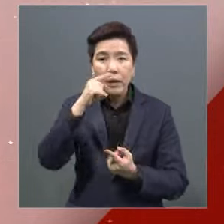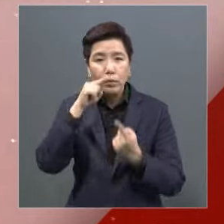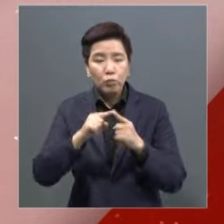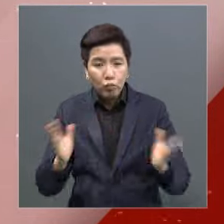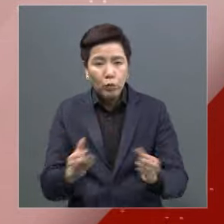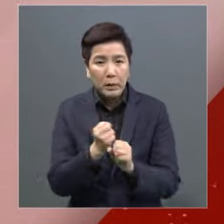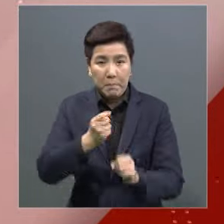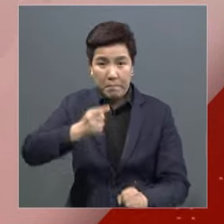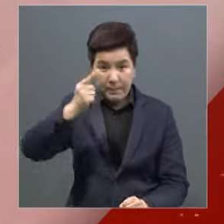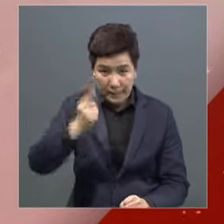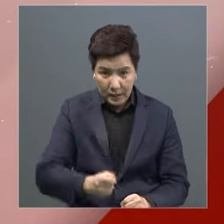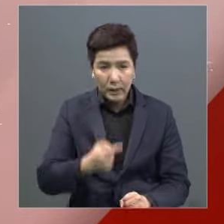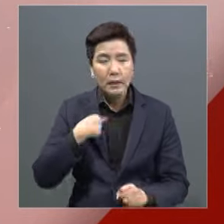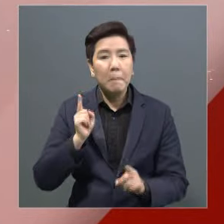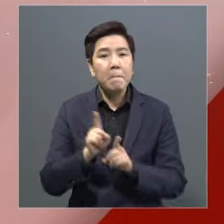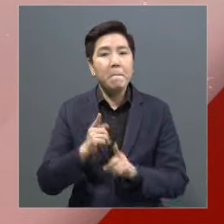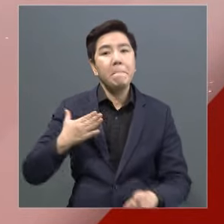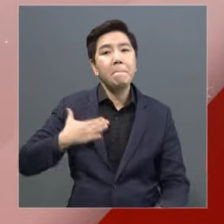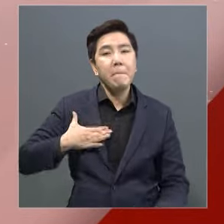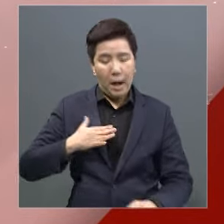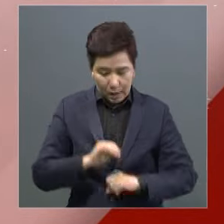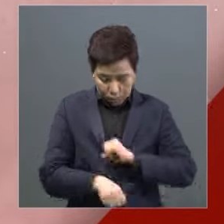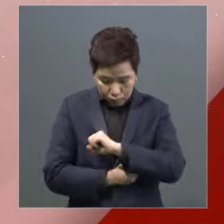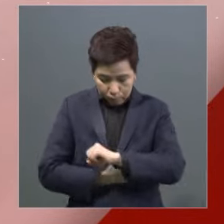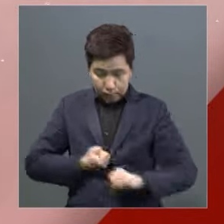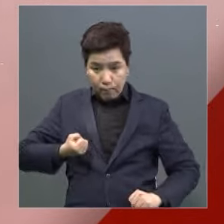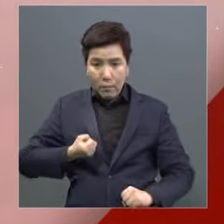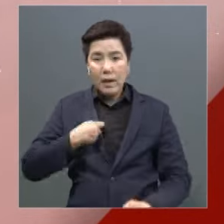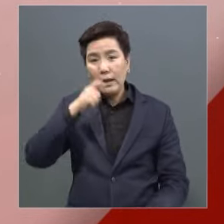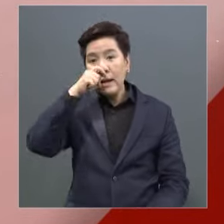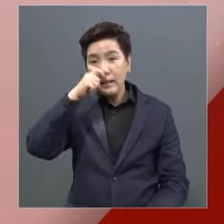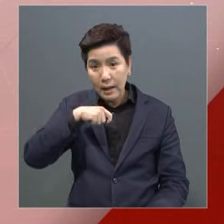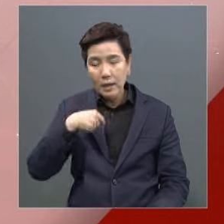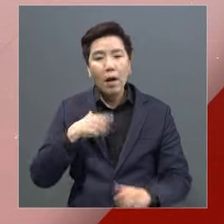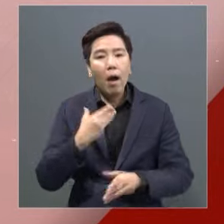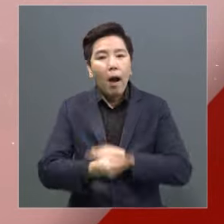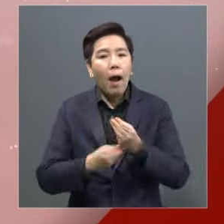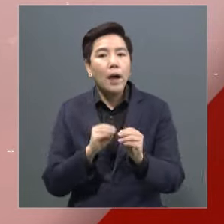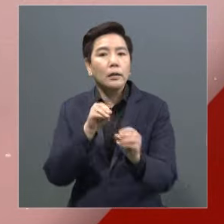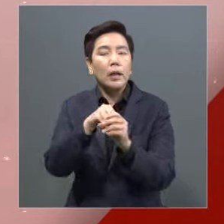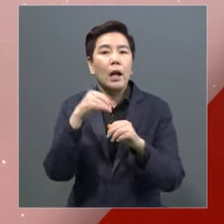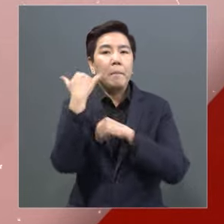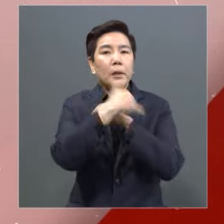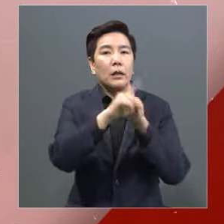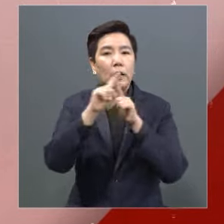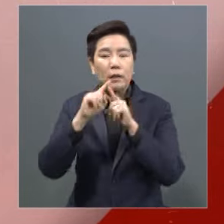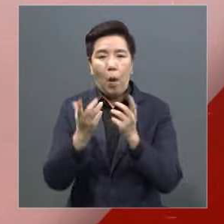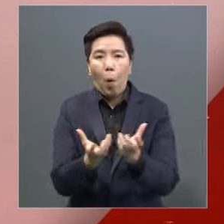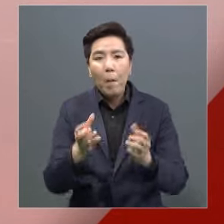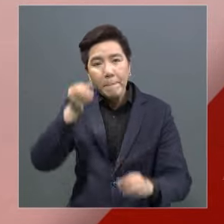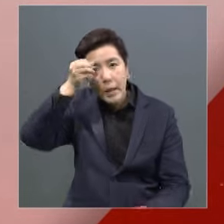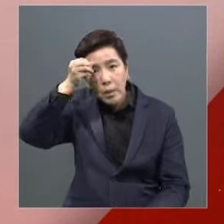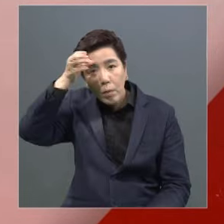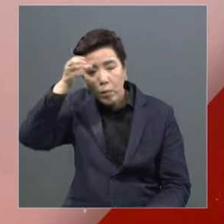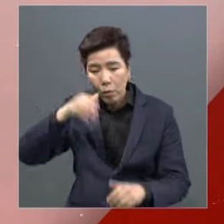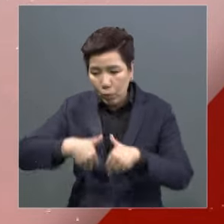เสริมกันอย่างจริงจังทำให้ภาขาม้าไทยค่ะได้วาังจำหน่ายในห้างสรรพสินค้าชั้นนำช่วยยกระดับสินค้าภูมิปัญญา